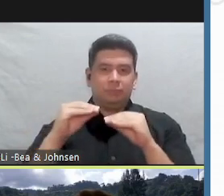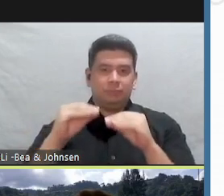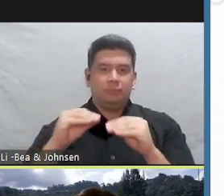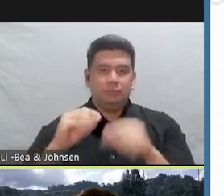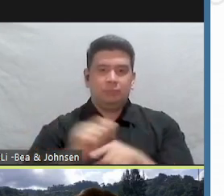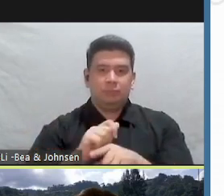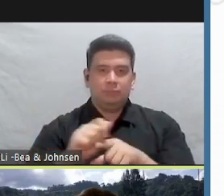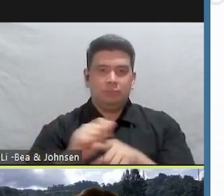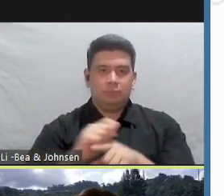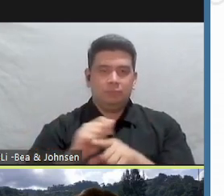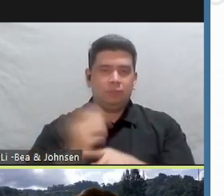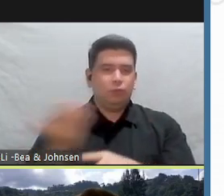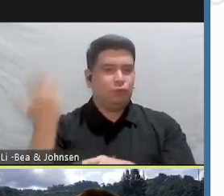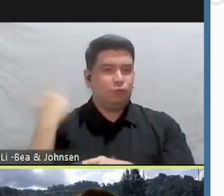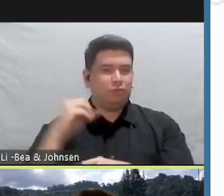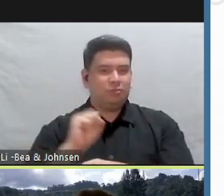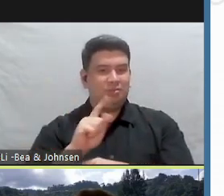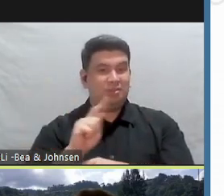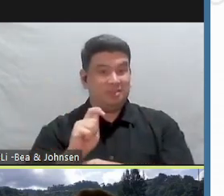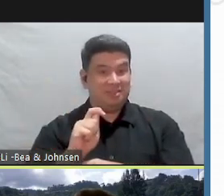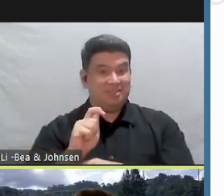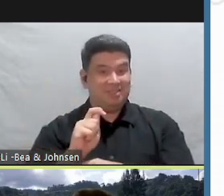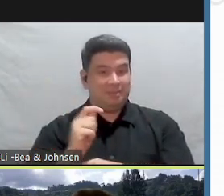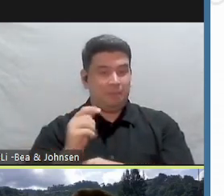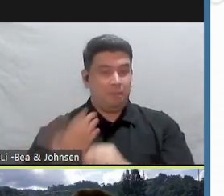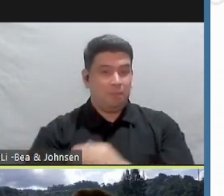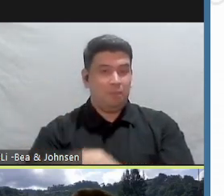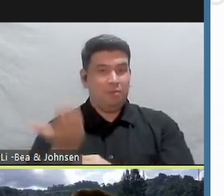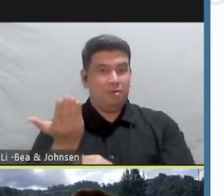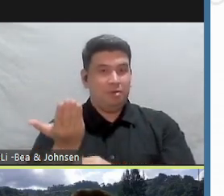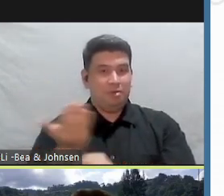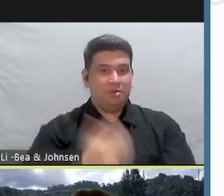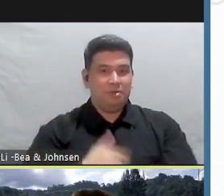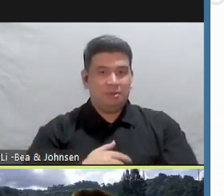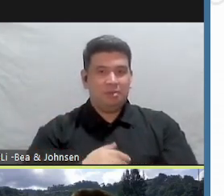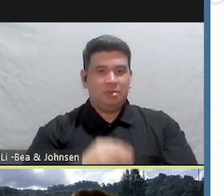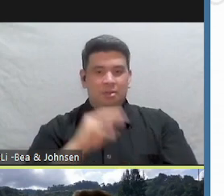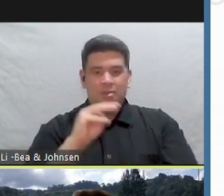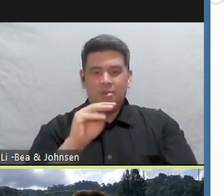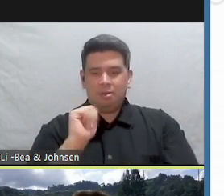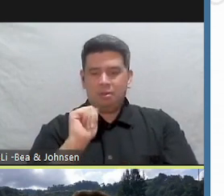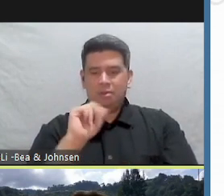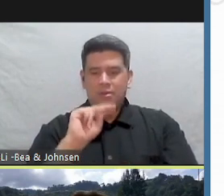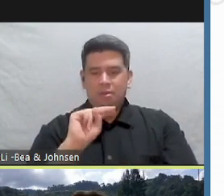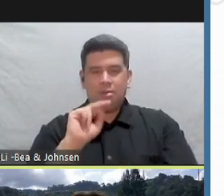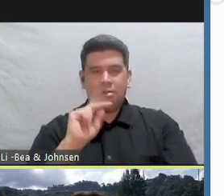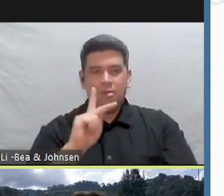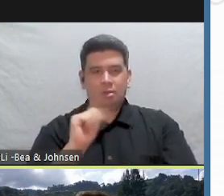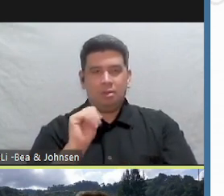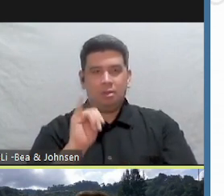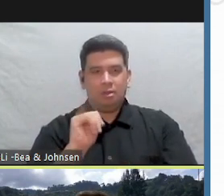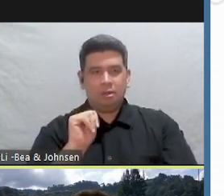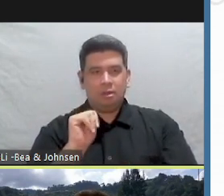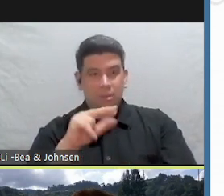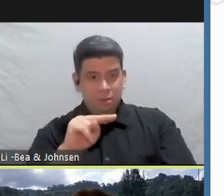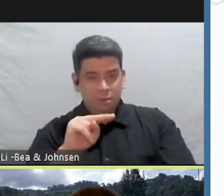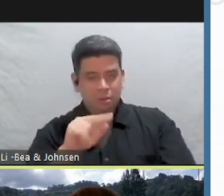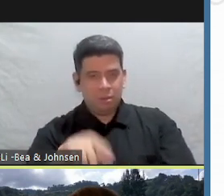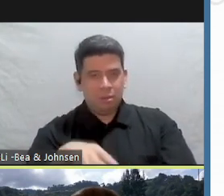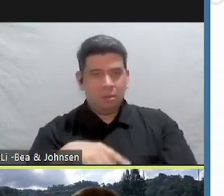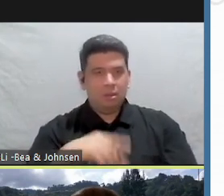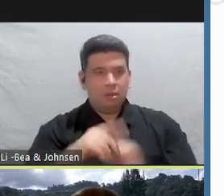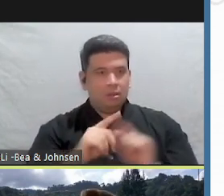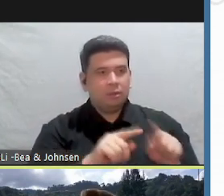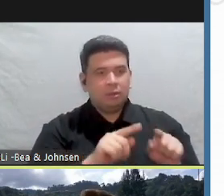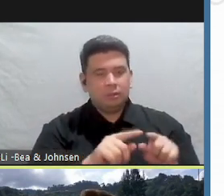Saturday morning, sabi ng master teacher, ano bang ginagawa niyo sa Mangkayan? Ah, okay, nag-gold panning kayo. Baka pwede kang gumawa ng big book tungkol